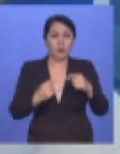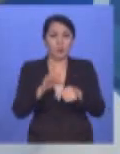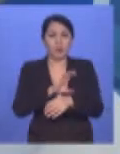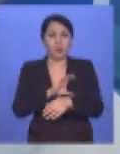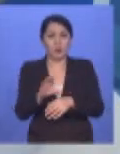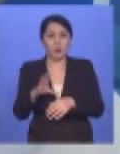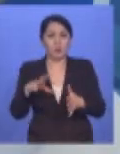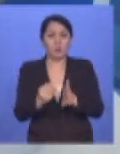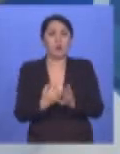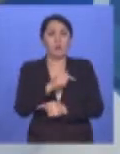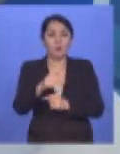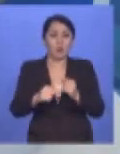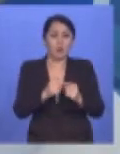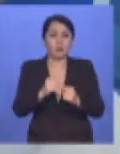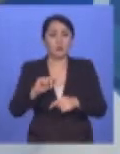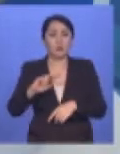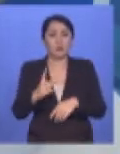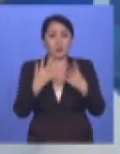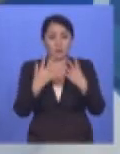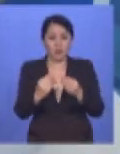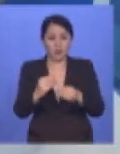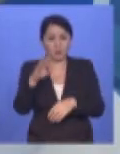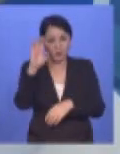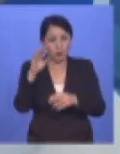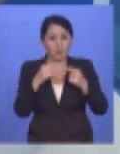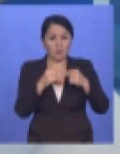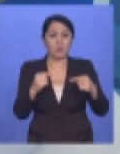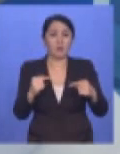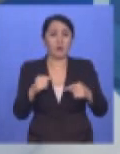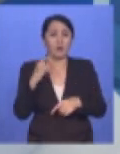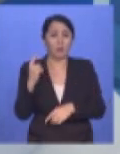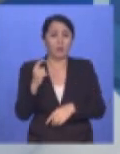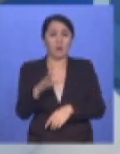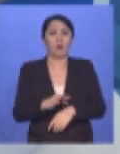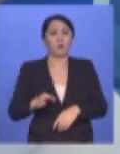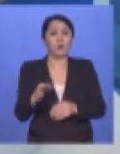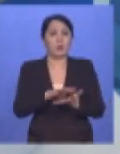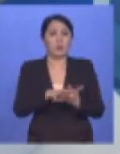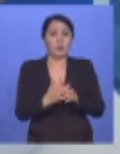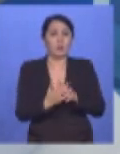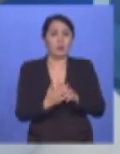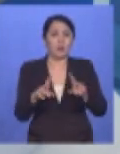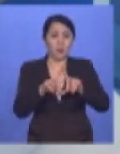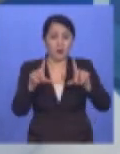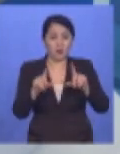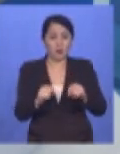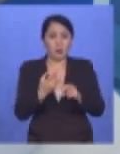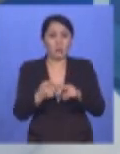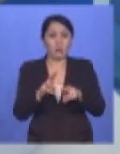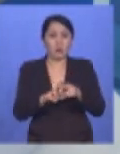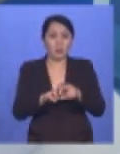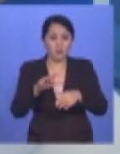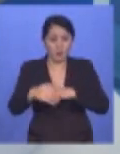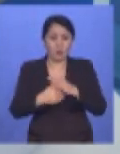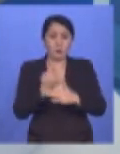Сүт өндірісімен айналысатын кәсіпкерлер форумының екінші күні еліміздің түкпір-түкпірінен келген фермерлер облыстың ауыл шаруашылығы кәсіпорындарын аралады.